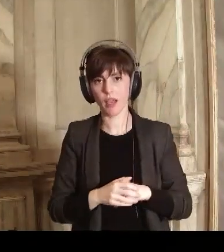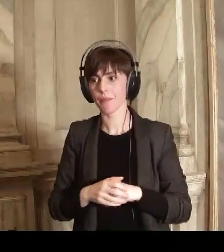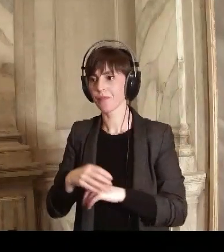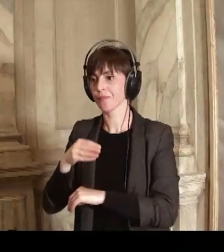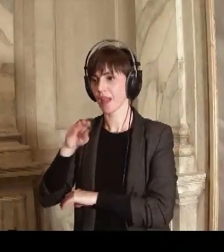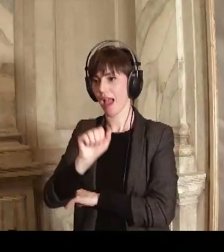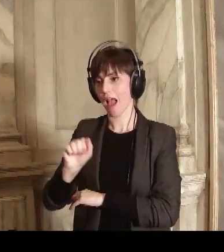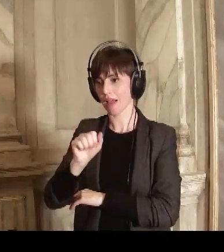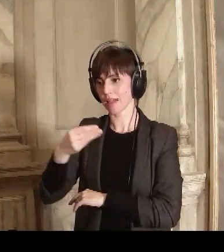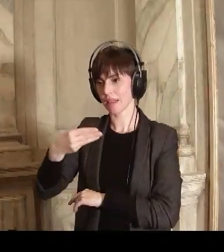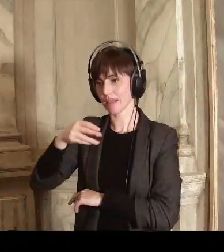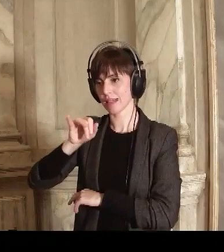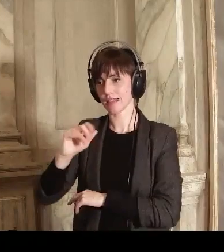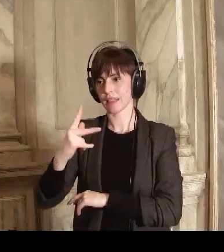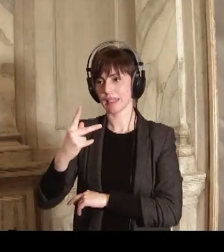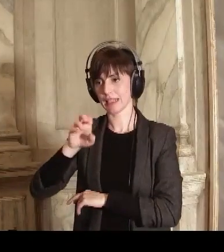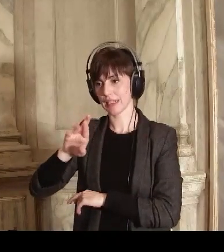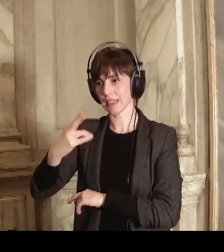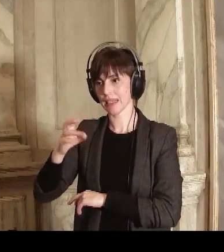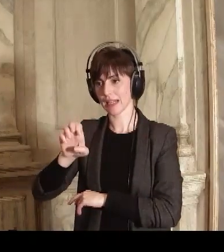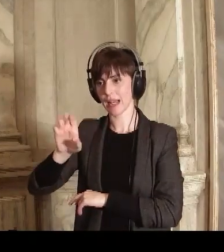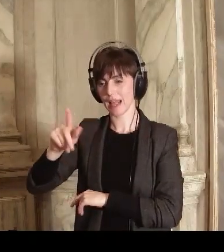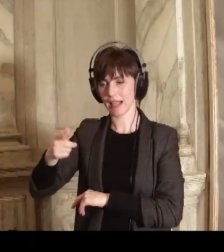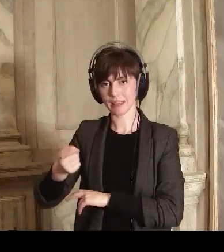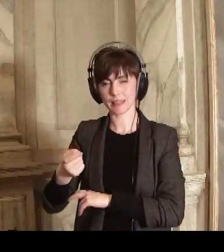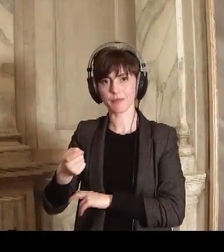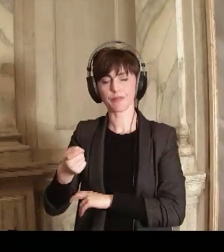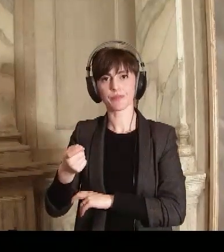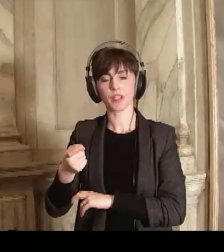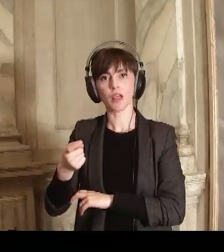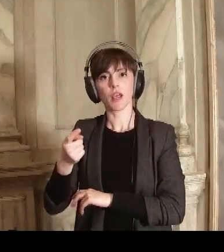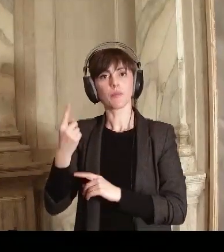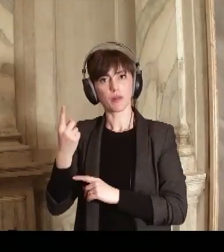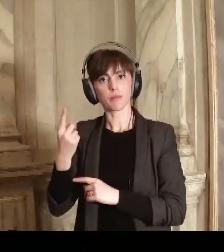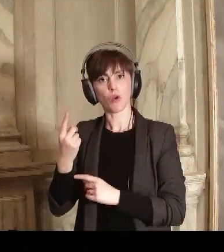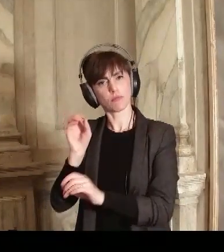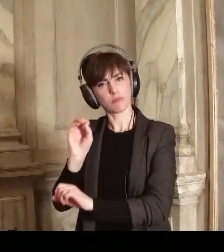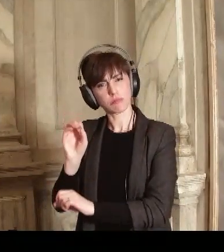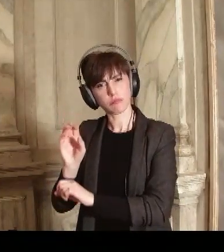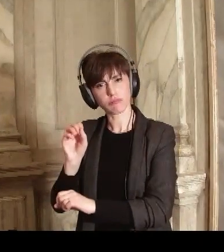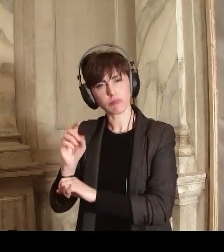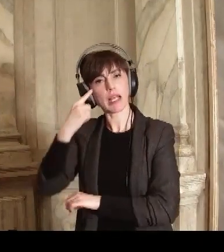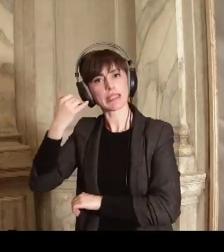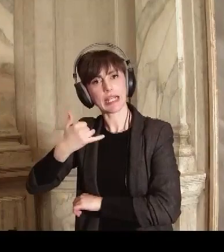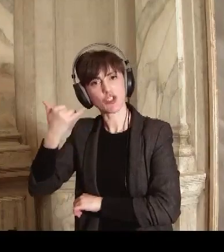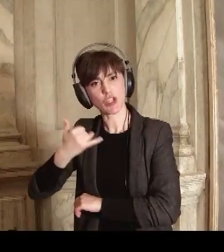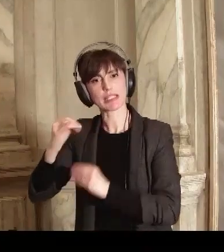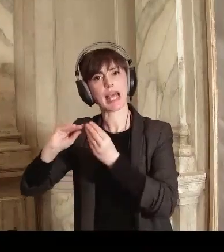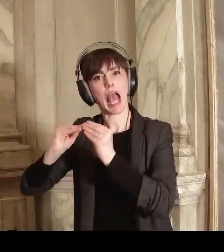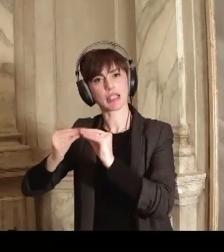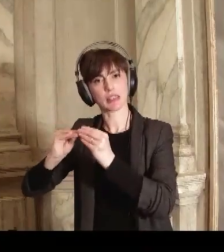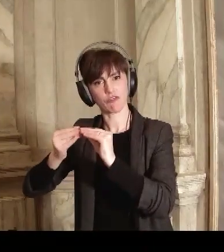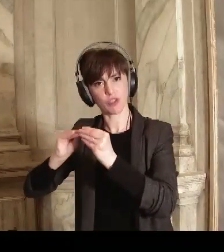compositore, professore alla Hochschule di Monaco di intelligenza artificiale e creatività musicale e